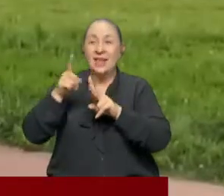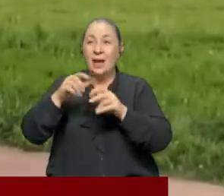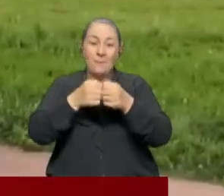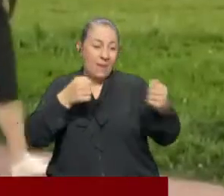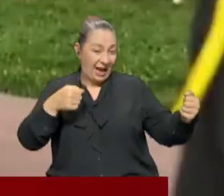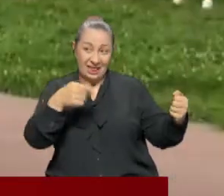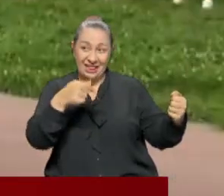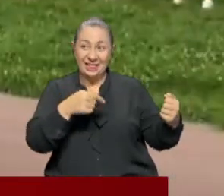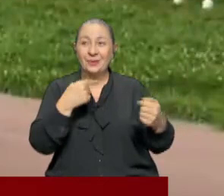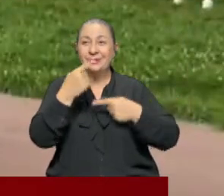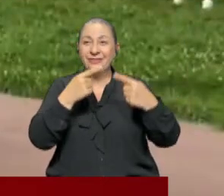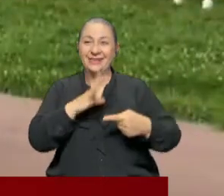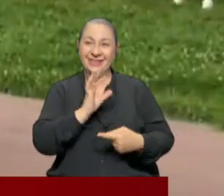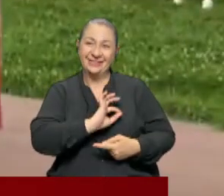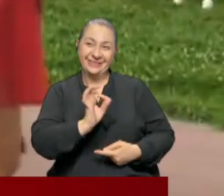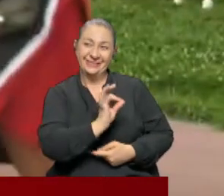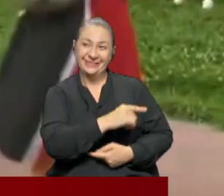pankartların dilindeydi.